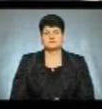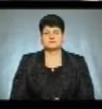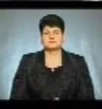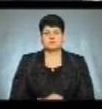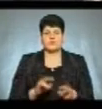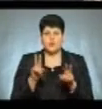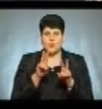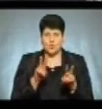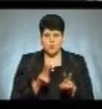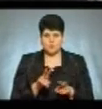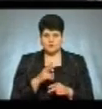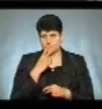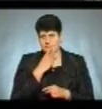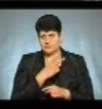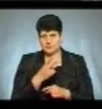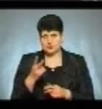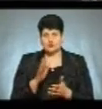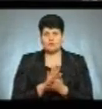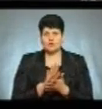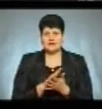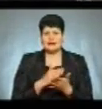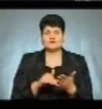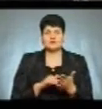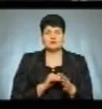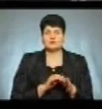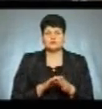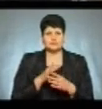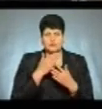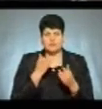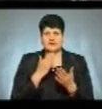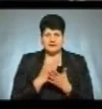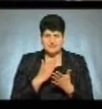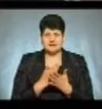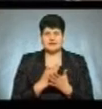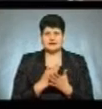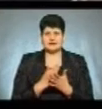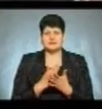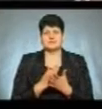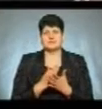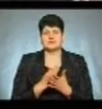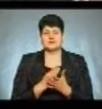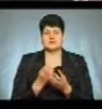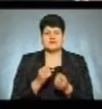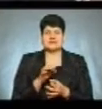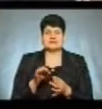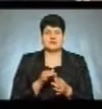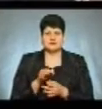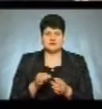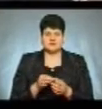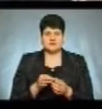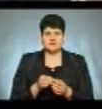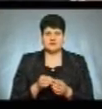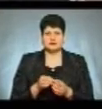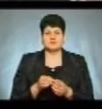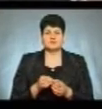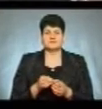Оглядом візуальним виявлено, що забруднення не ліквідовано, бо є явні сліди продуктів метаболізму тварин, непридатних для